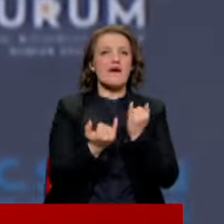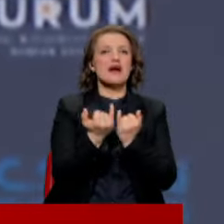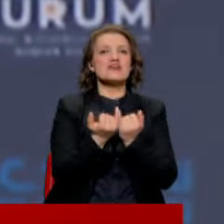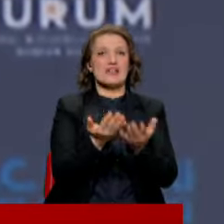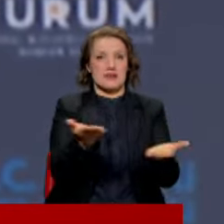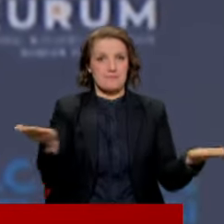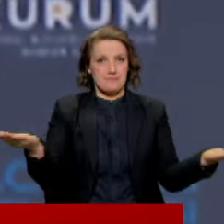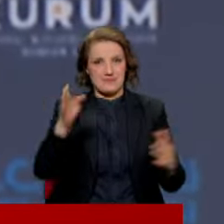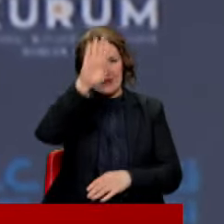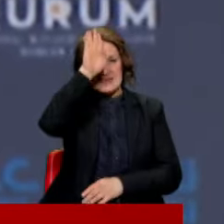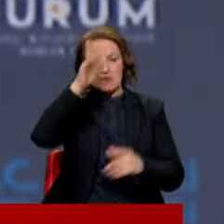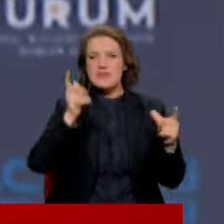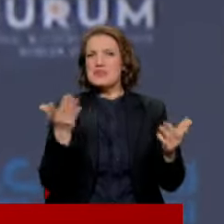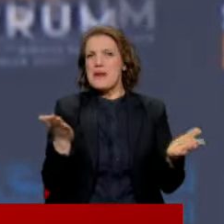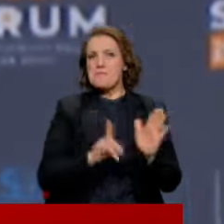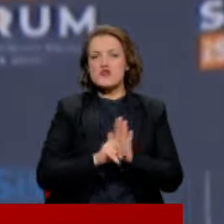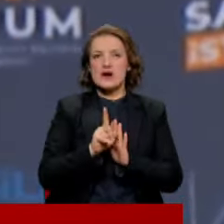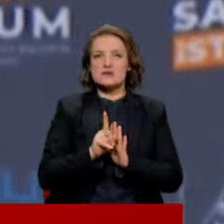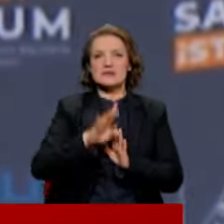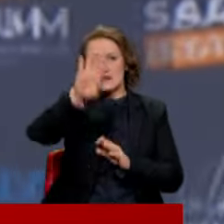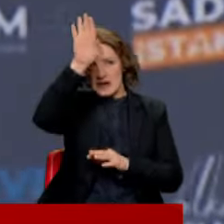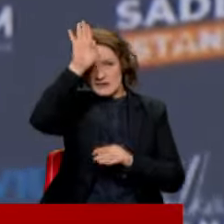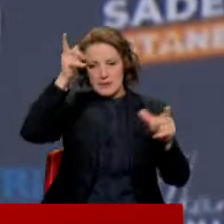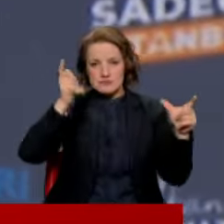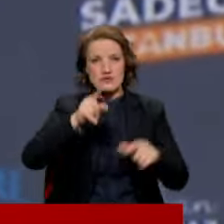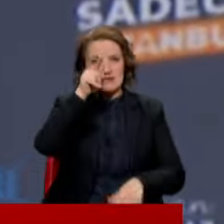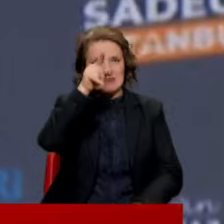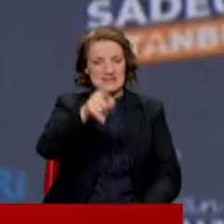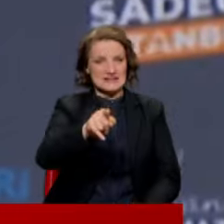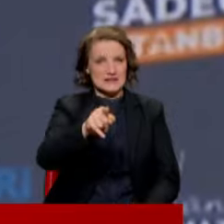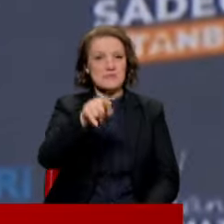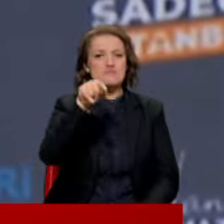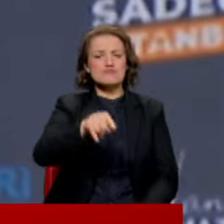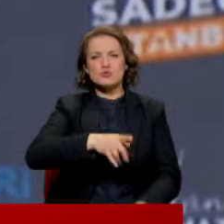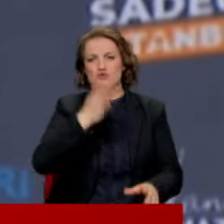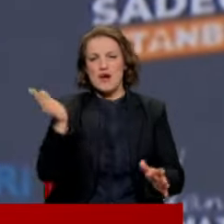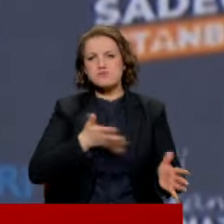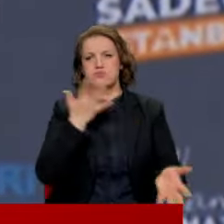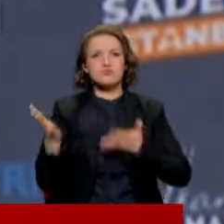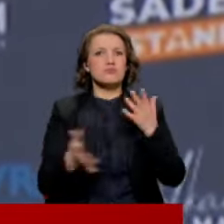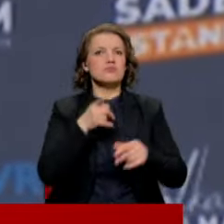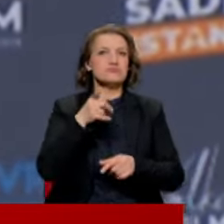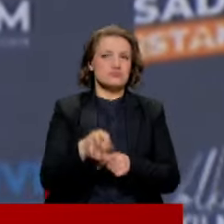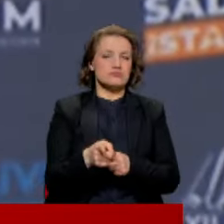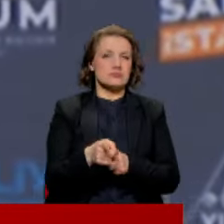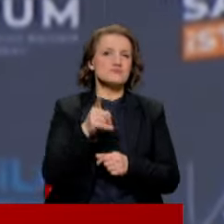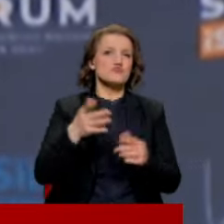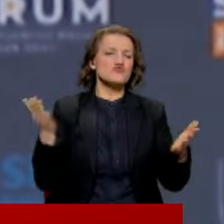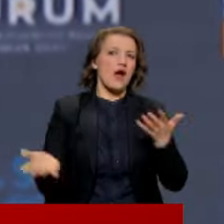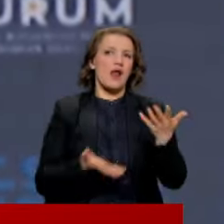Kardeşlerim, İstanbul neyi başardı? İstanbul sizin bunca ihmalinize,